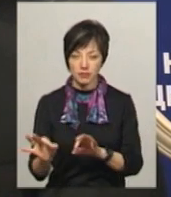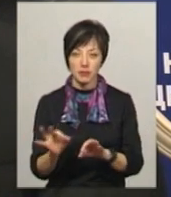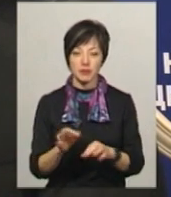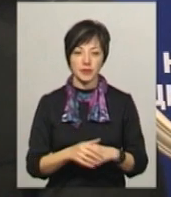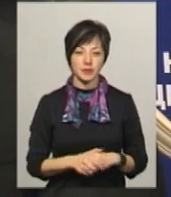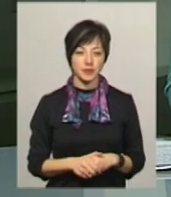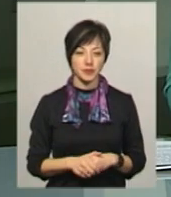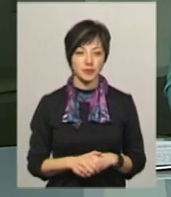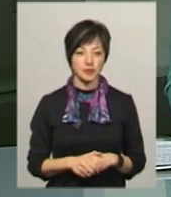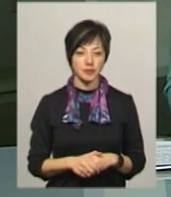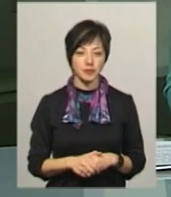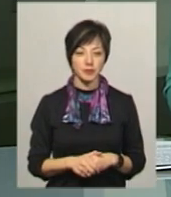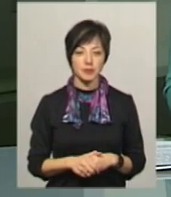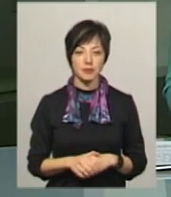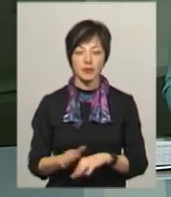є.